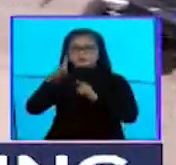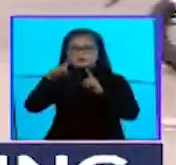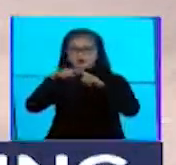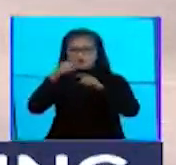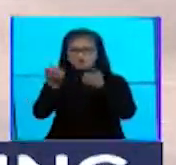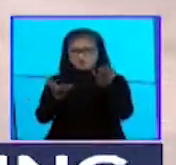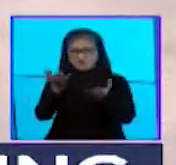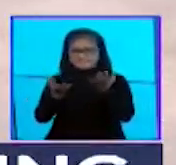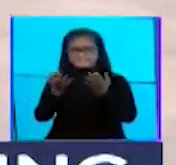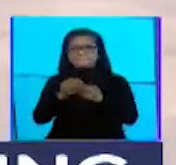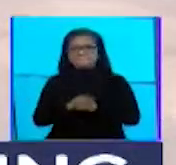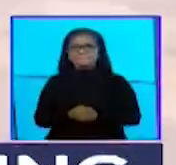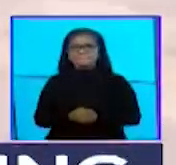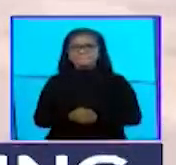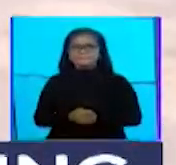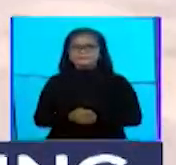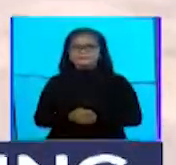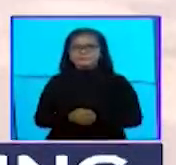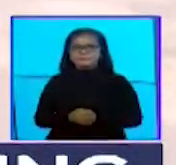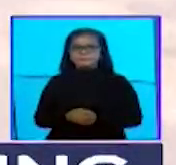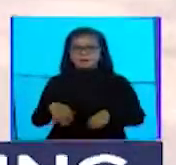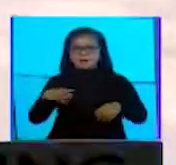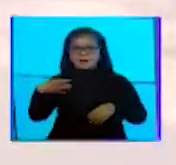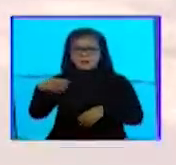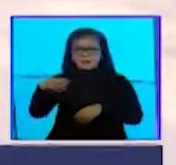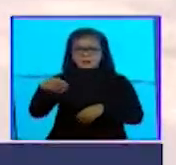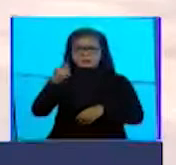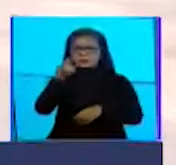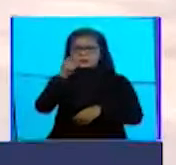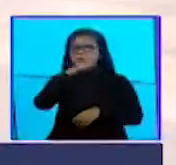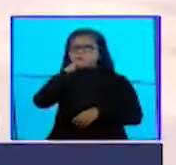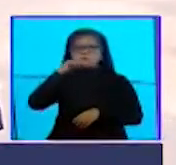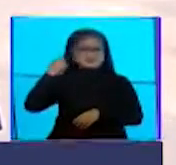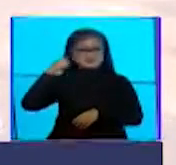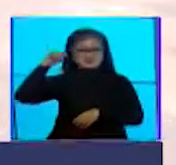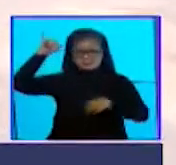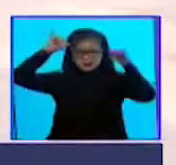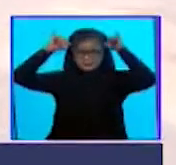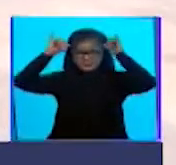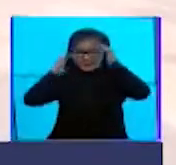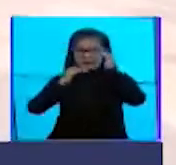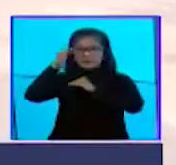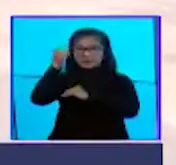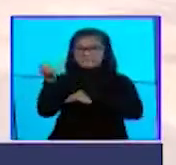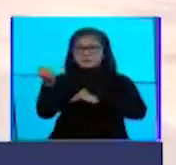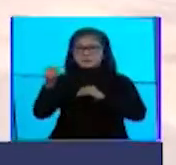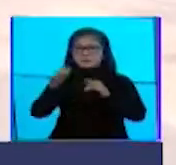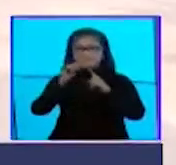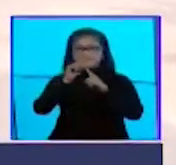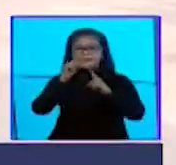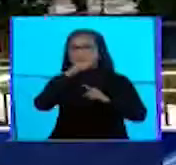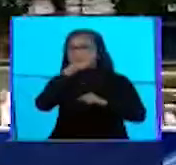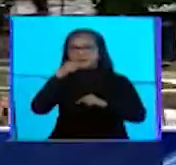Ya pemirsa, untuk kenaikan harga daging sapi nampaknya juga terjadi di Pasar Palmerah Jakarta Barat, di mana dari hasil wawancara kami bersama dengan